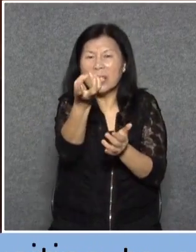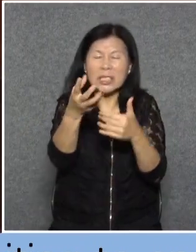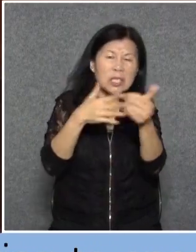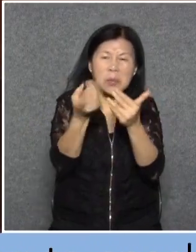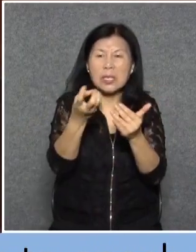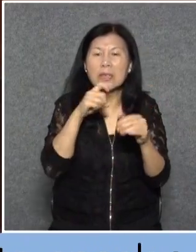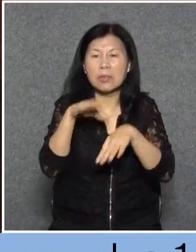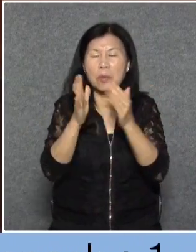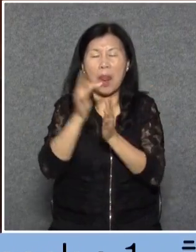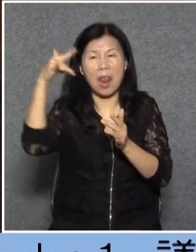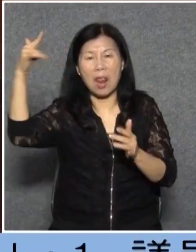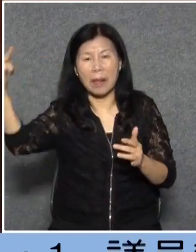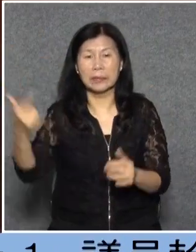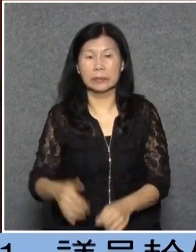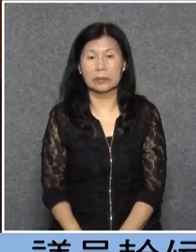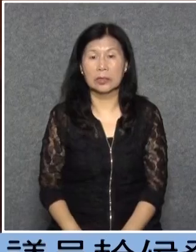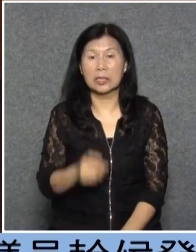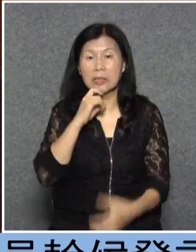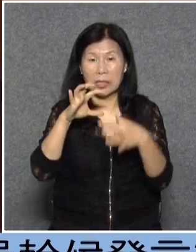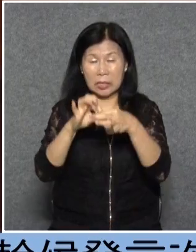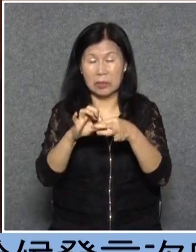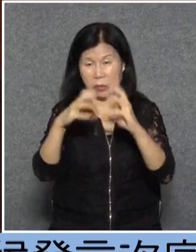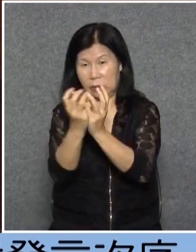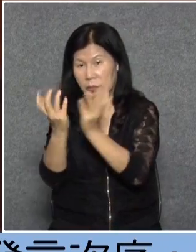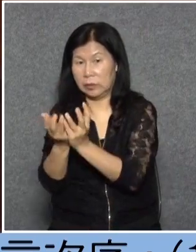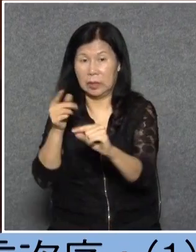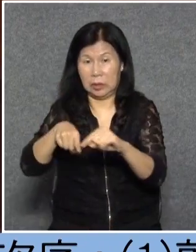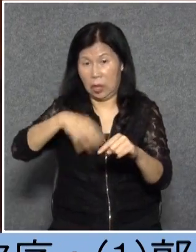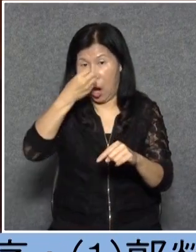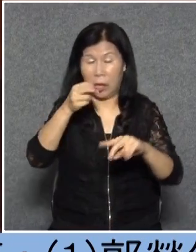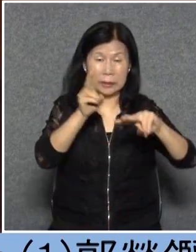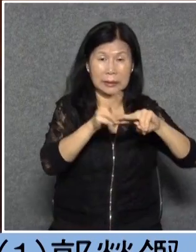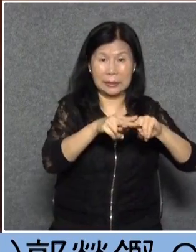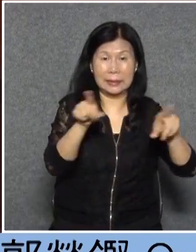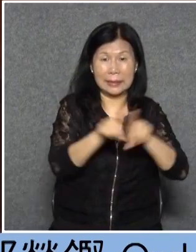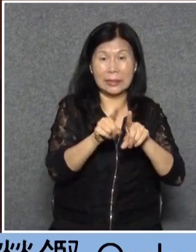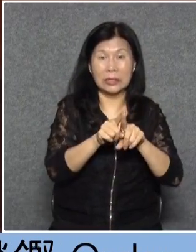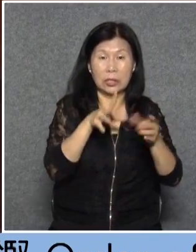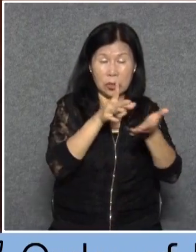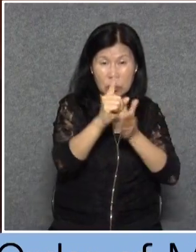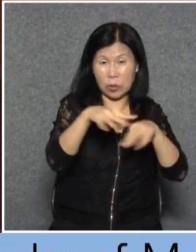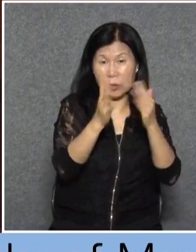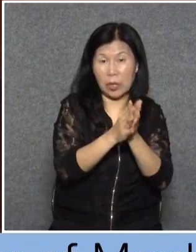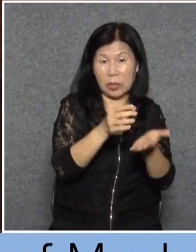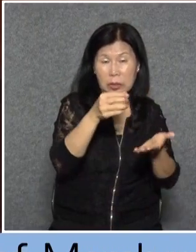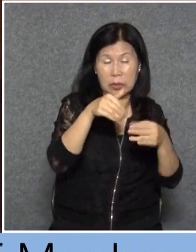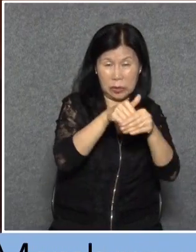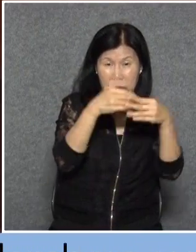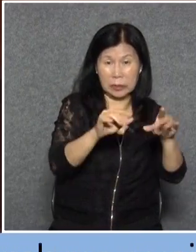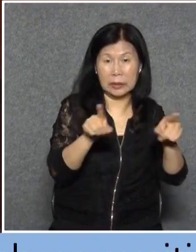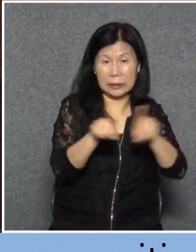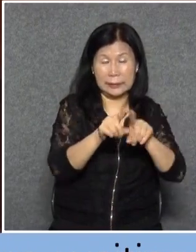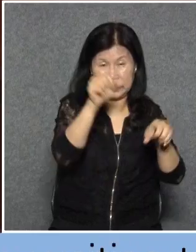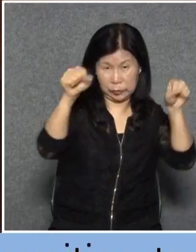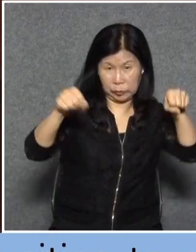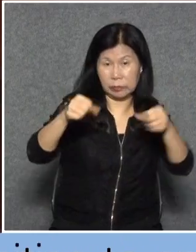閣係嘛？相關界別希望香港同中國國家知識產權局進行專利互認，